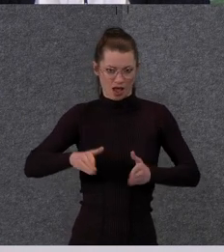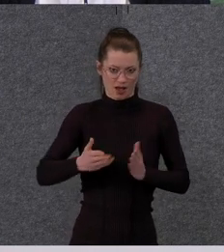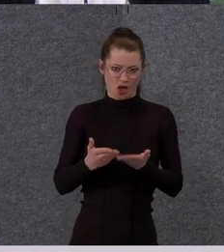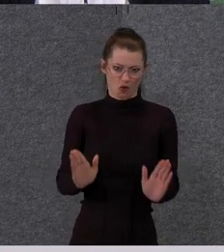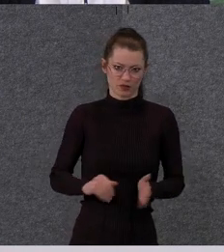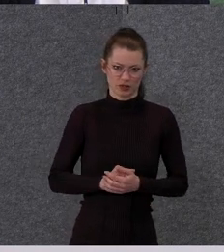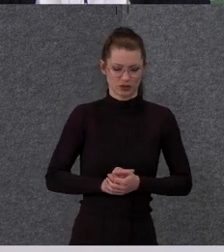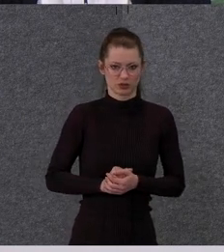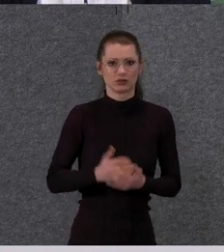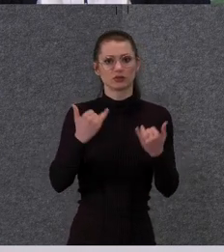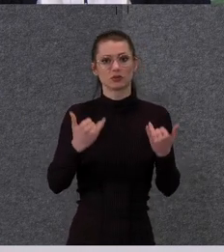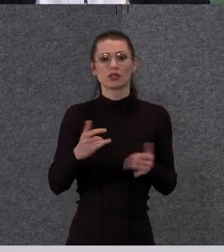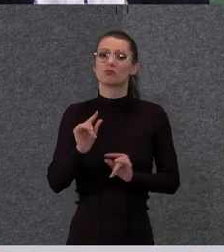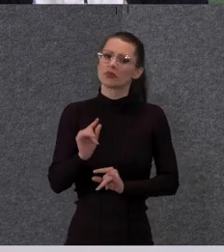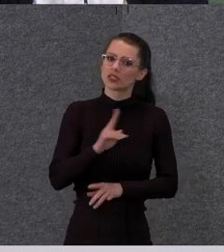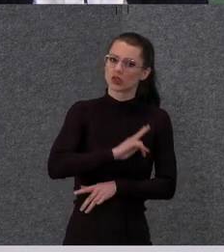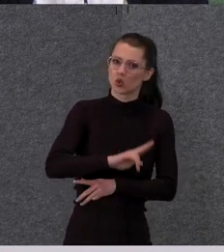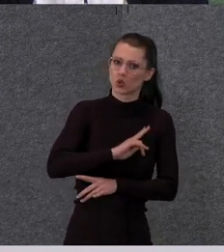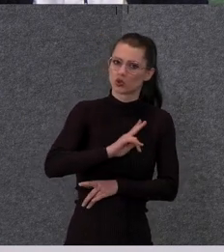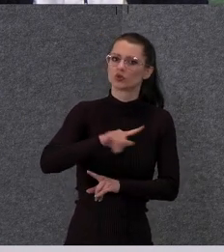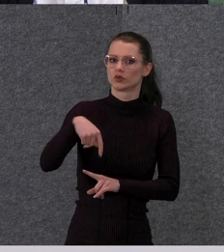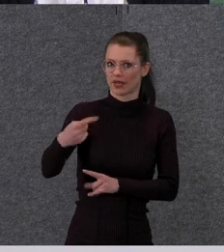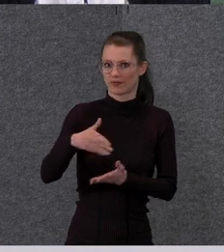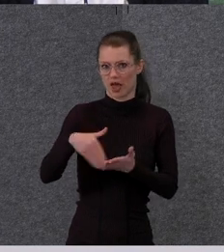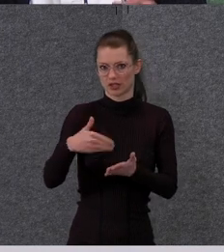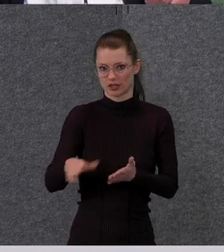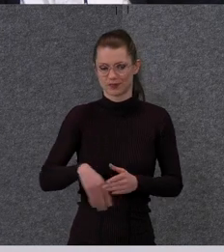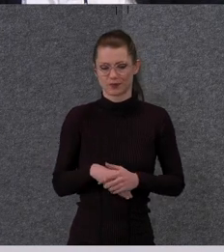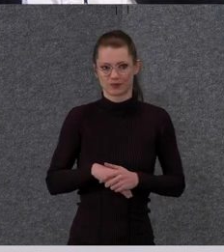eröffnet und auch hier wieder ein bisschen Geduld und dann geht es auch wieder weiter.